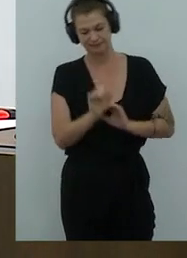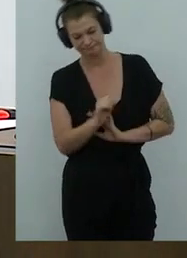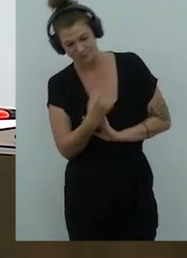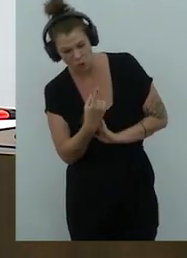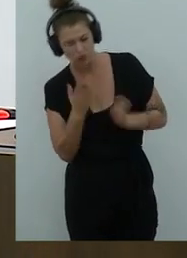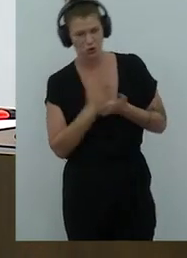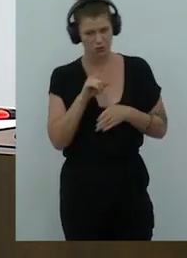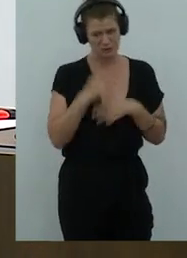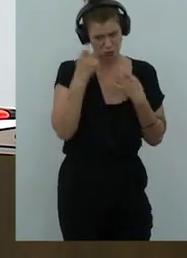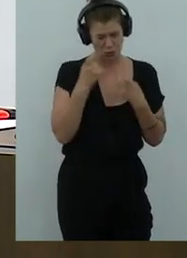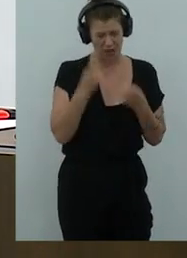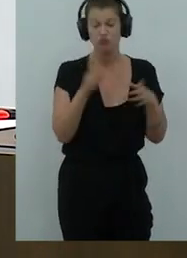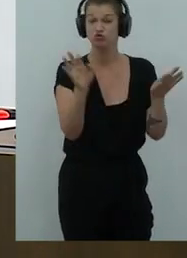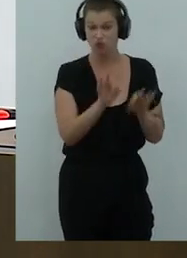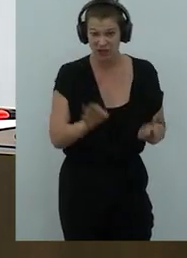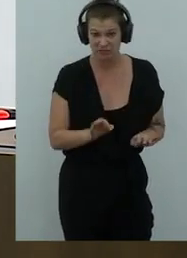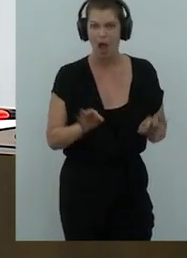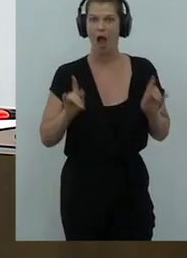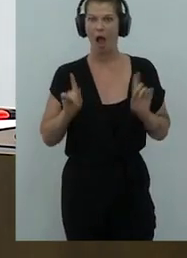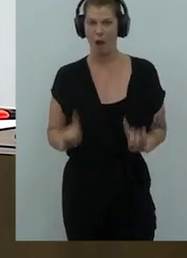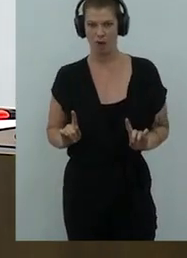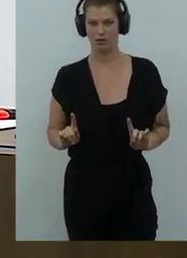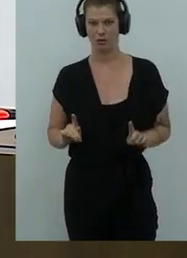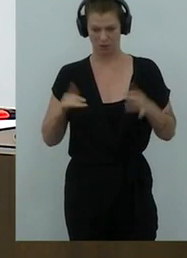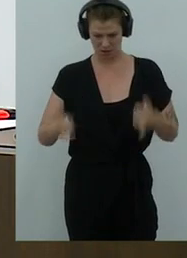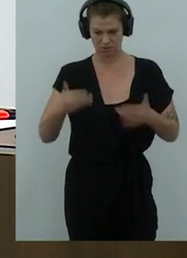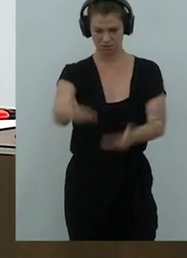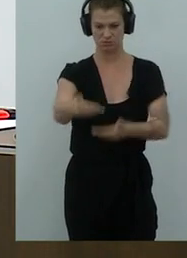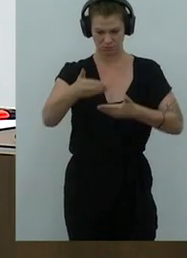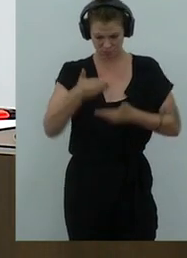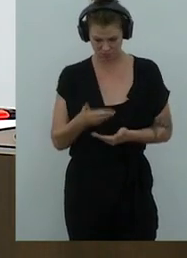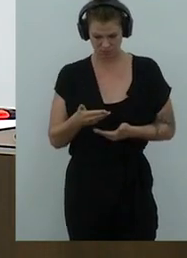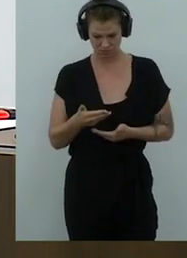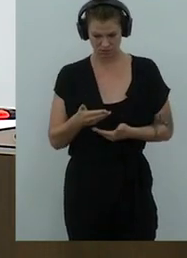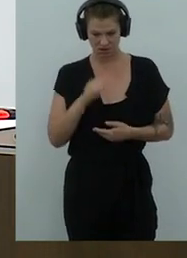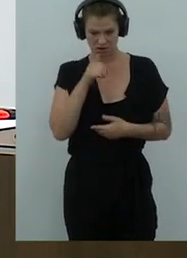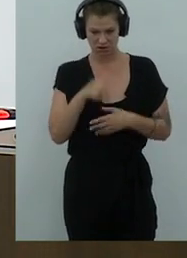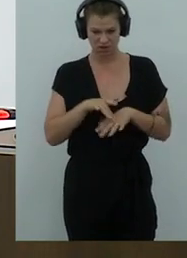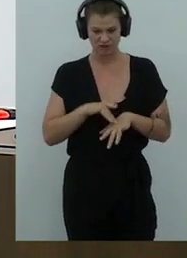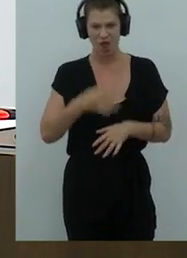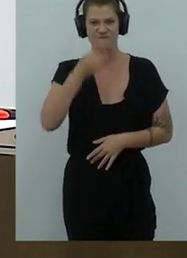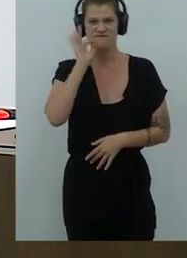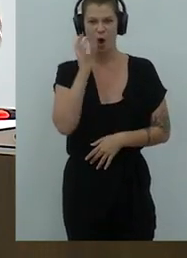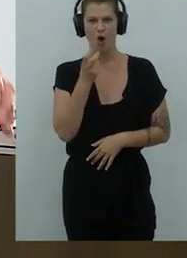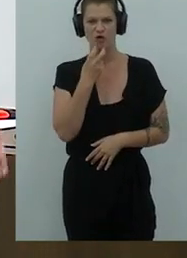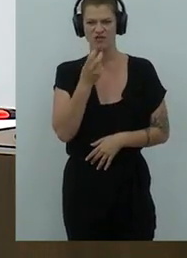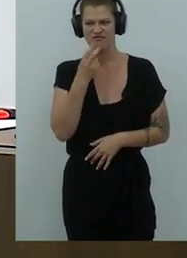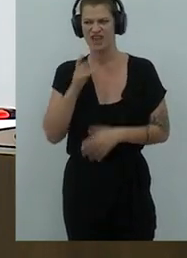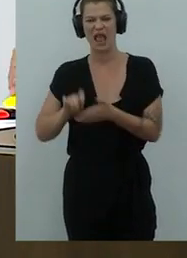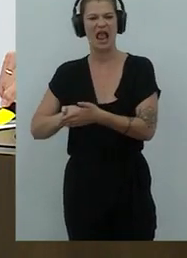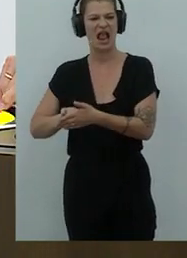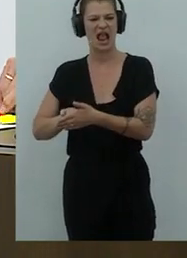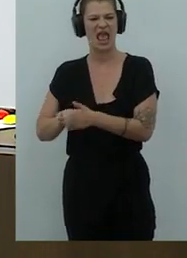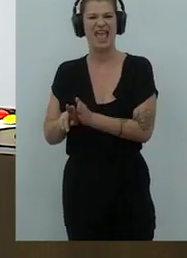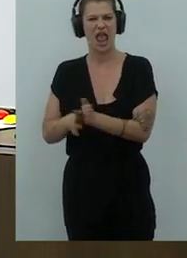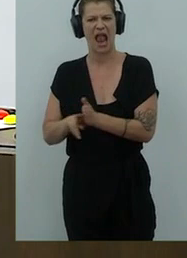wir haben nicht erwartet, dass Schwarz-Blau in diesem Land Frauen eine Herdprämie auszahlen wird. Und ich möchte nicht so allgemein